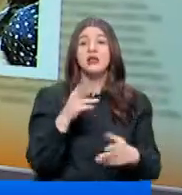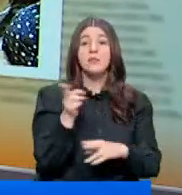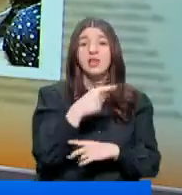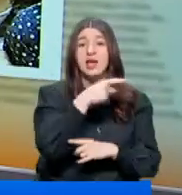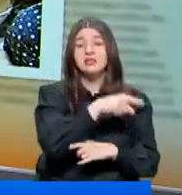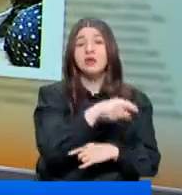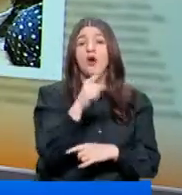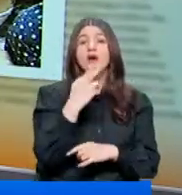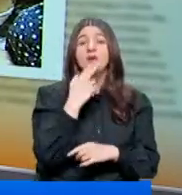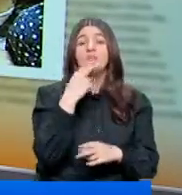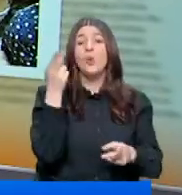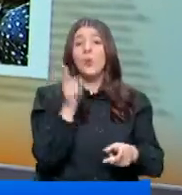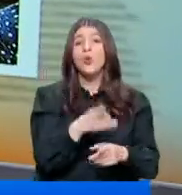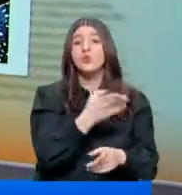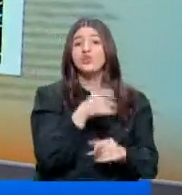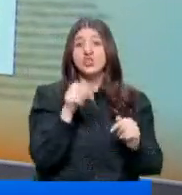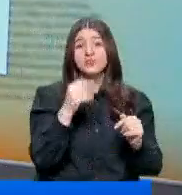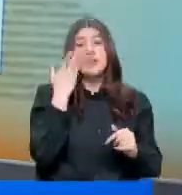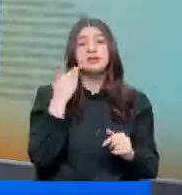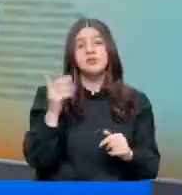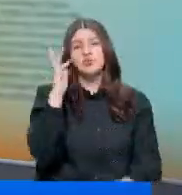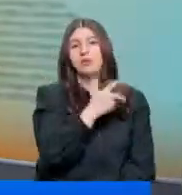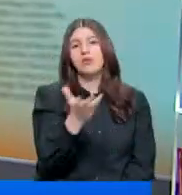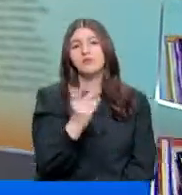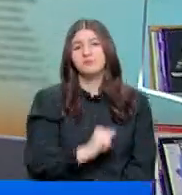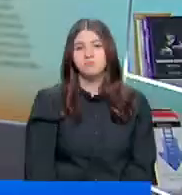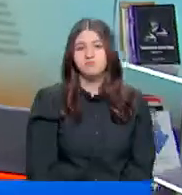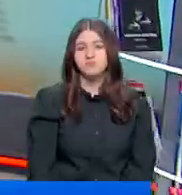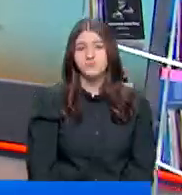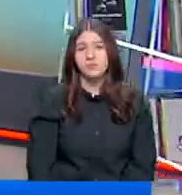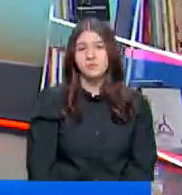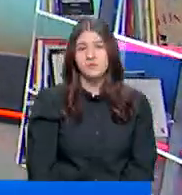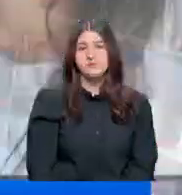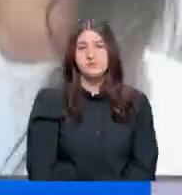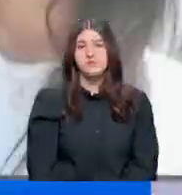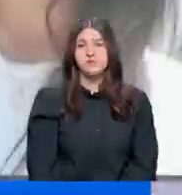Balıkesir'deki o kadın cinayetinde şimdi izleyelim de utanalım.